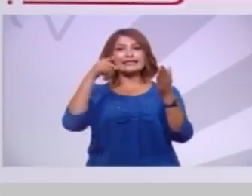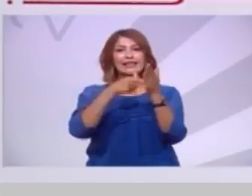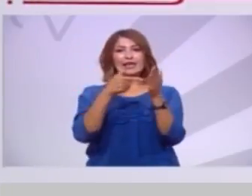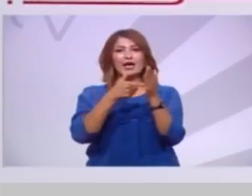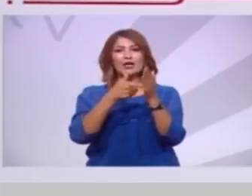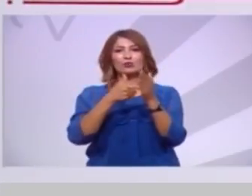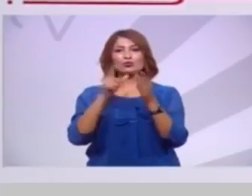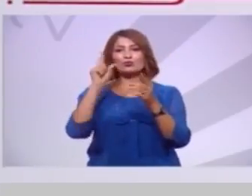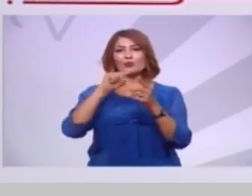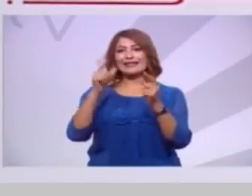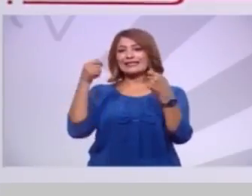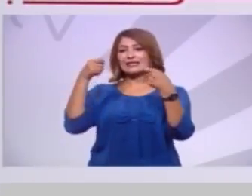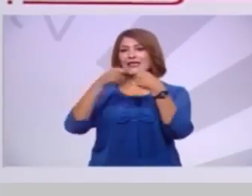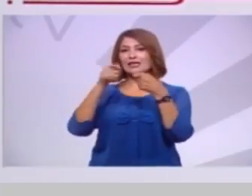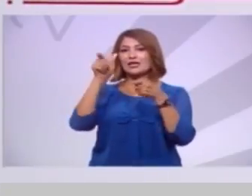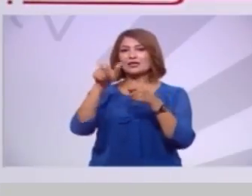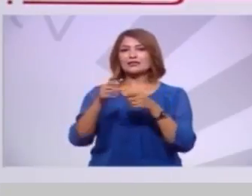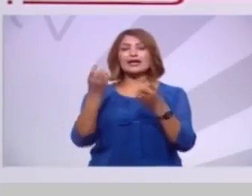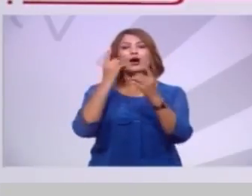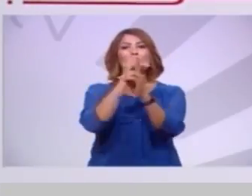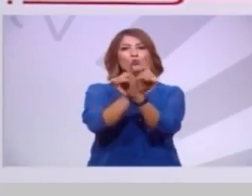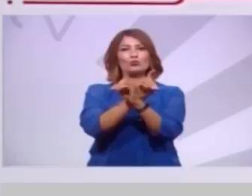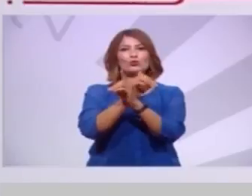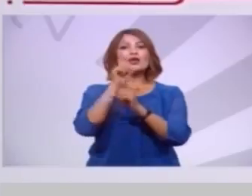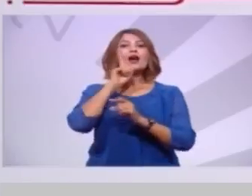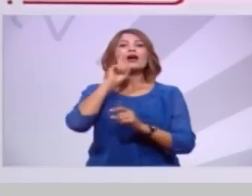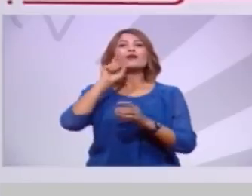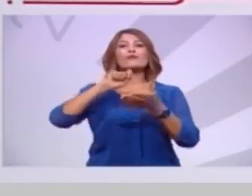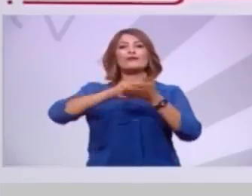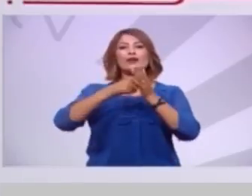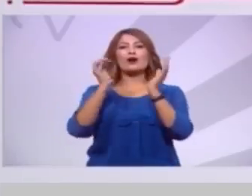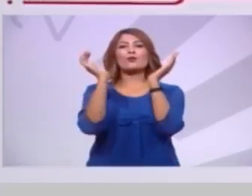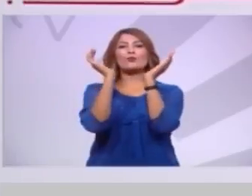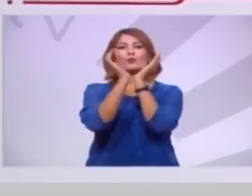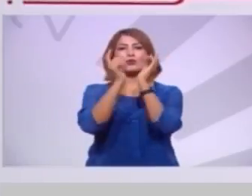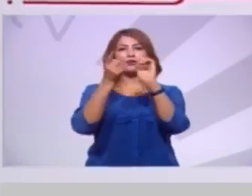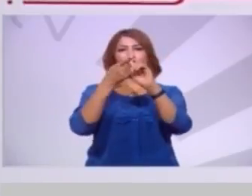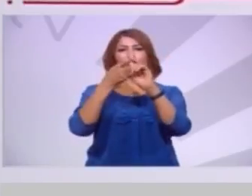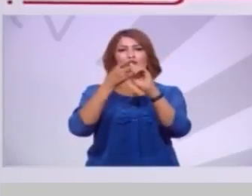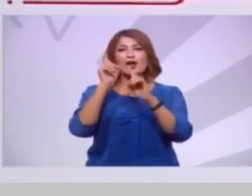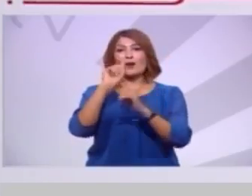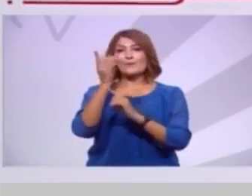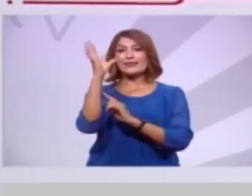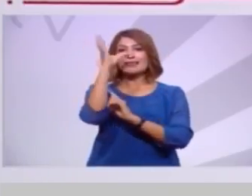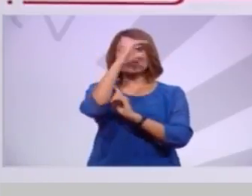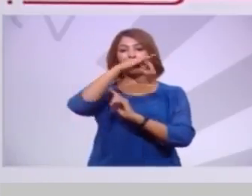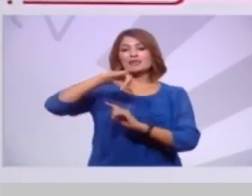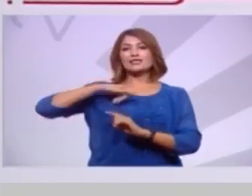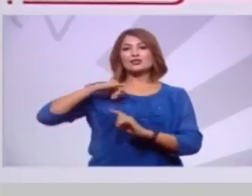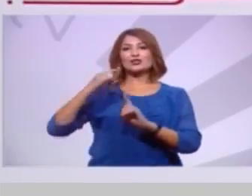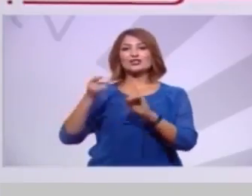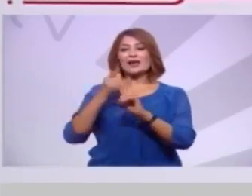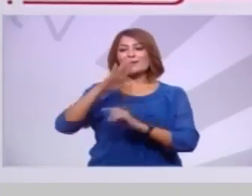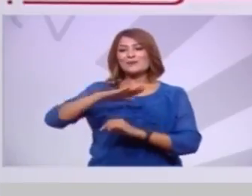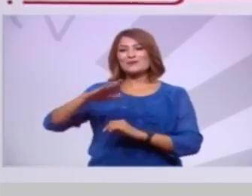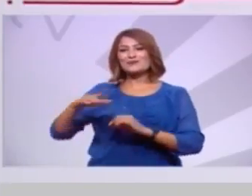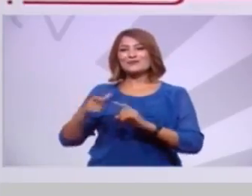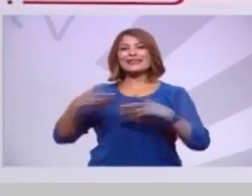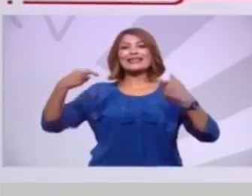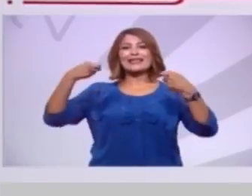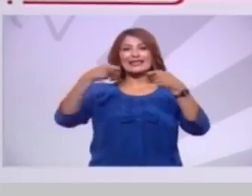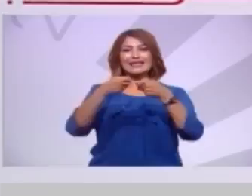وسنسعى الى الدفاع عن المراه ودعم مكانتها في المجتمع دون ان ناس دور الشباب والطفوله في النهوض